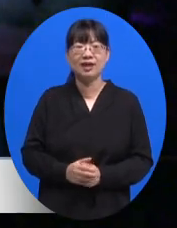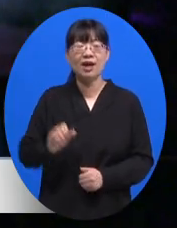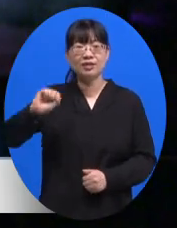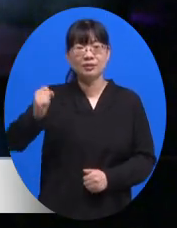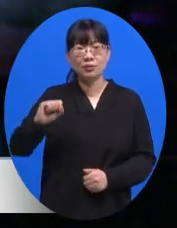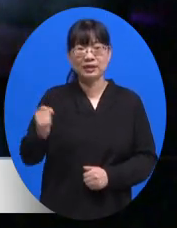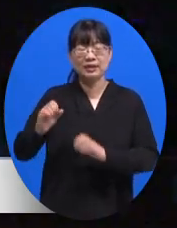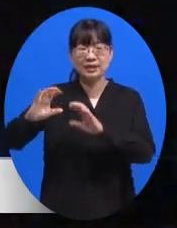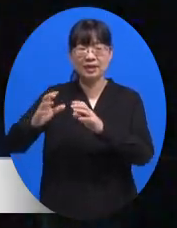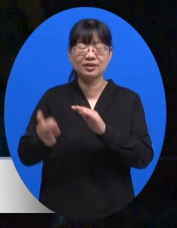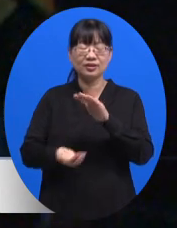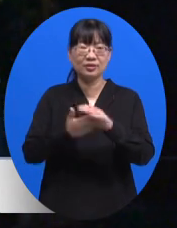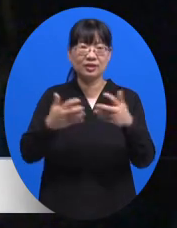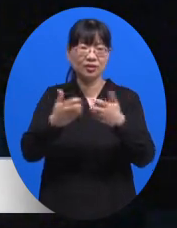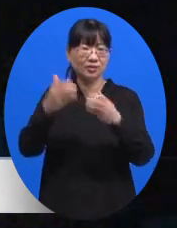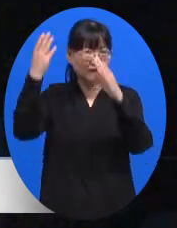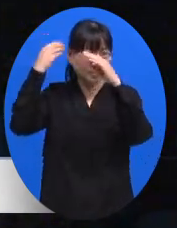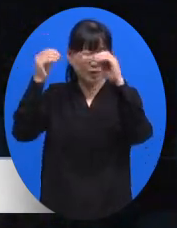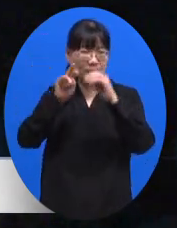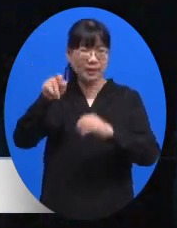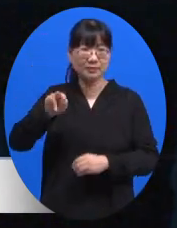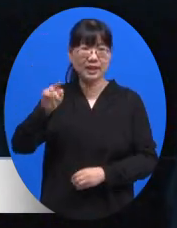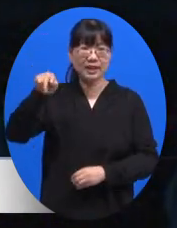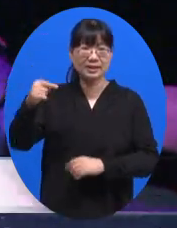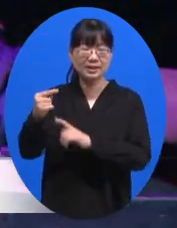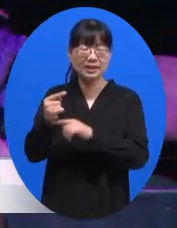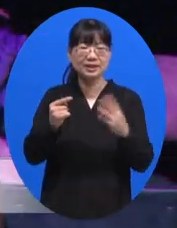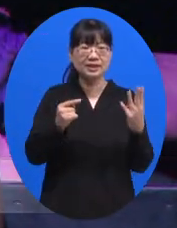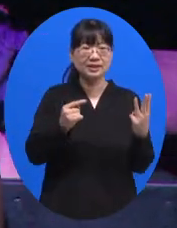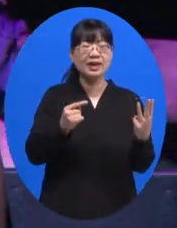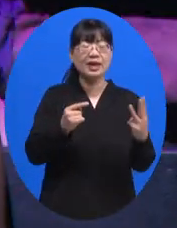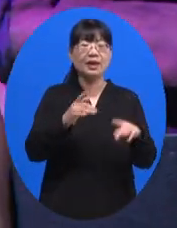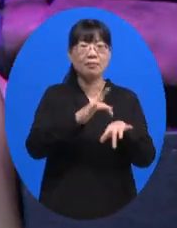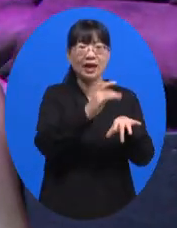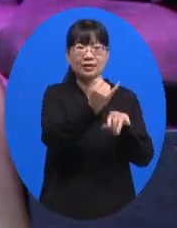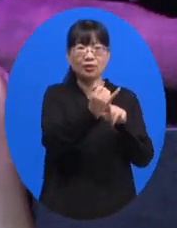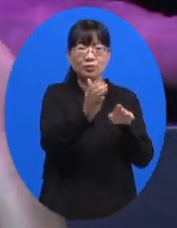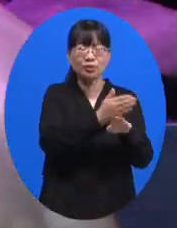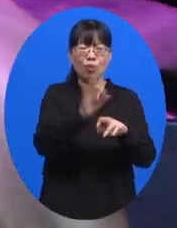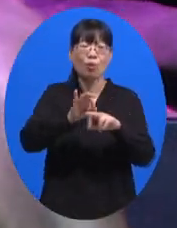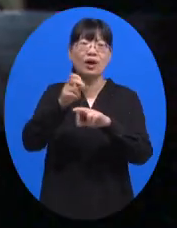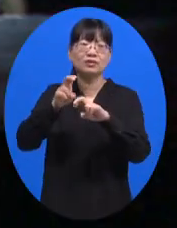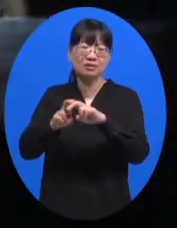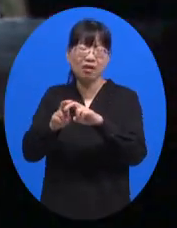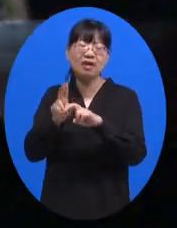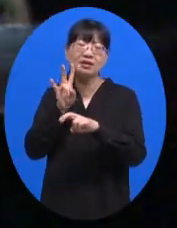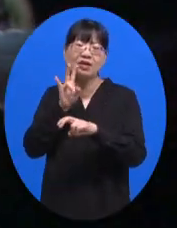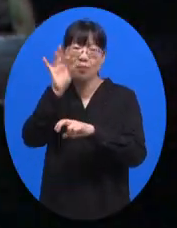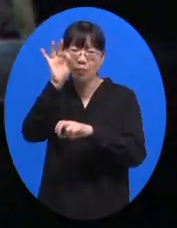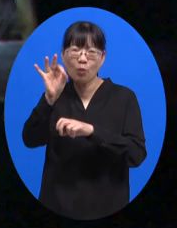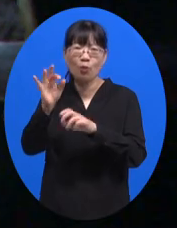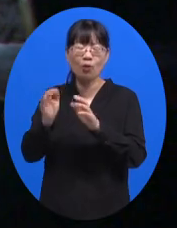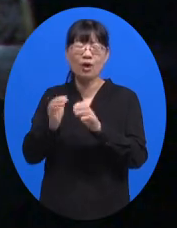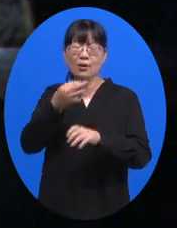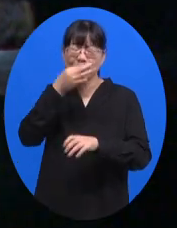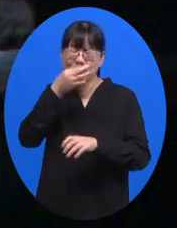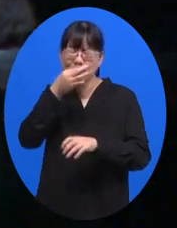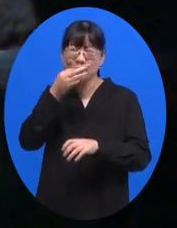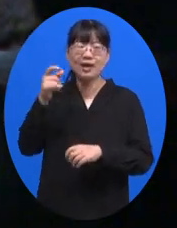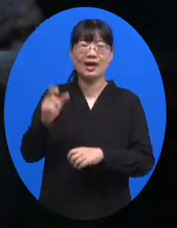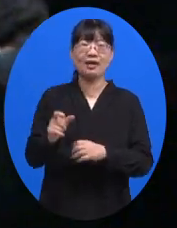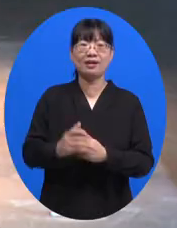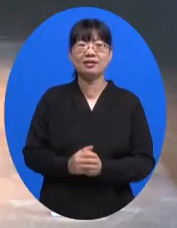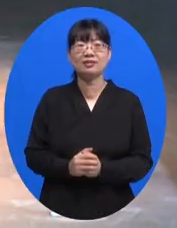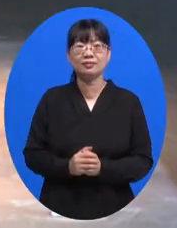스코틀랜드 최고의 전쟁 영웅인 맥베스. 새 마녀로부터 왕좌에 오를 거란 예언을 듣고 걷잡을 수 없는 욕망에